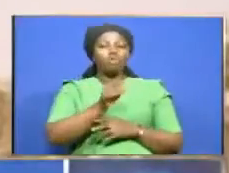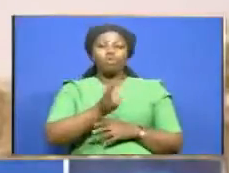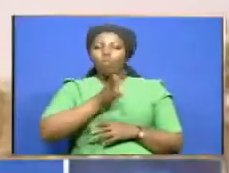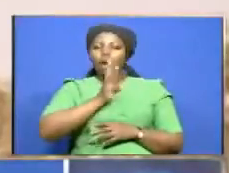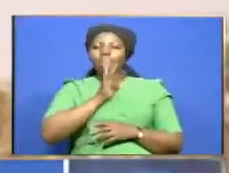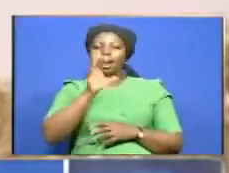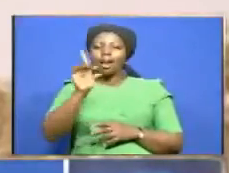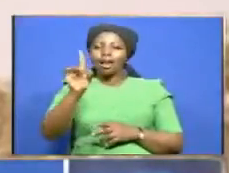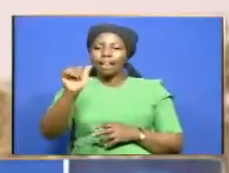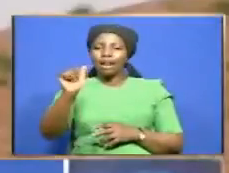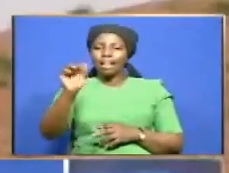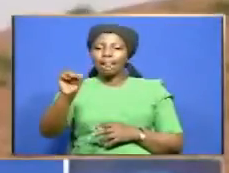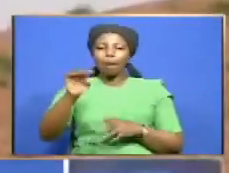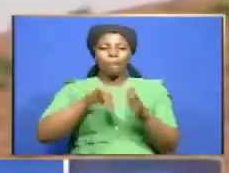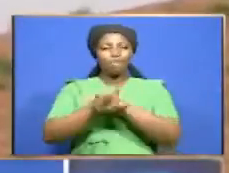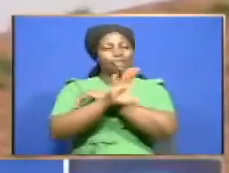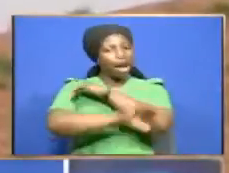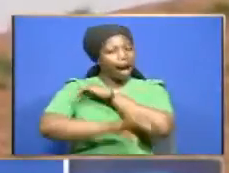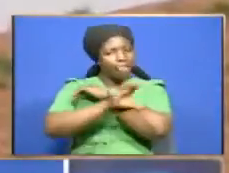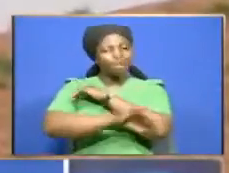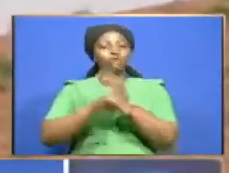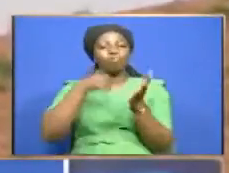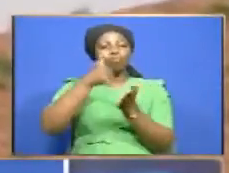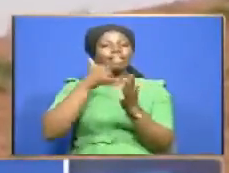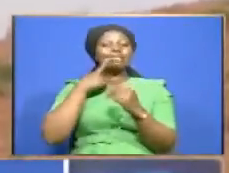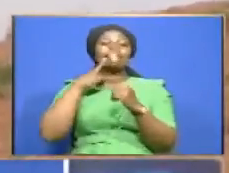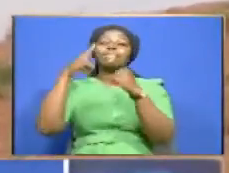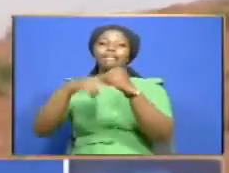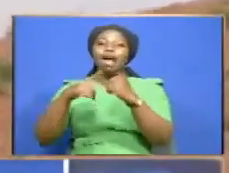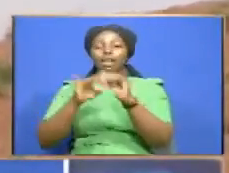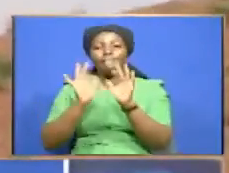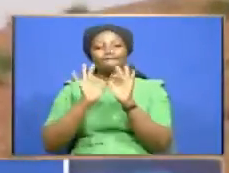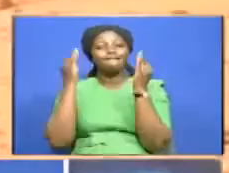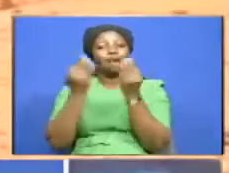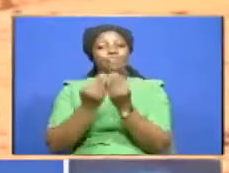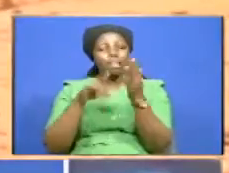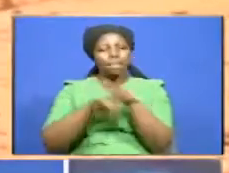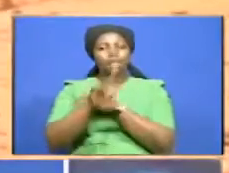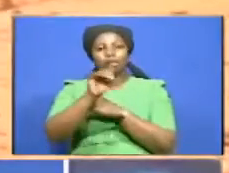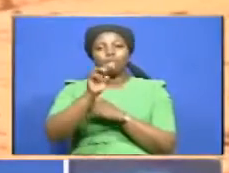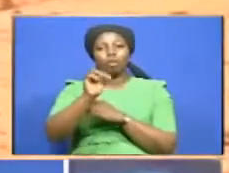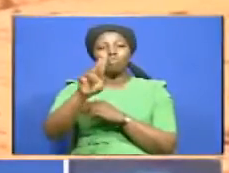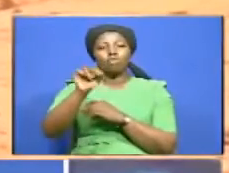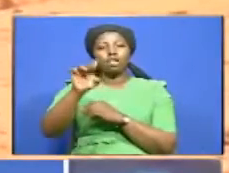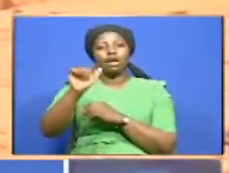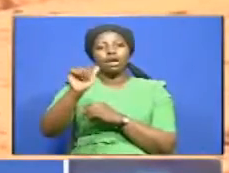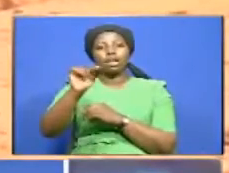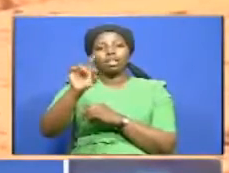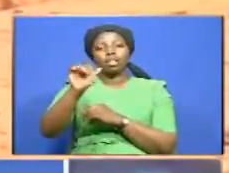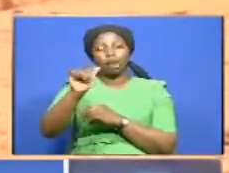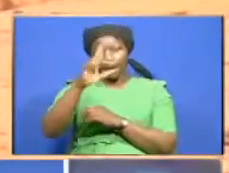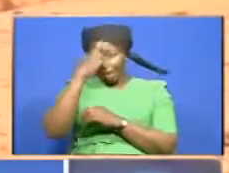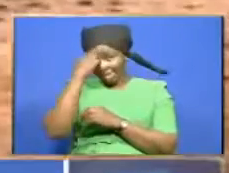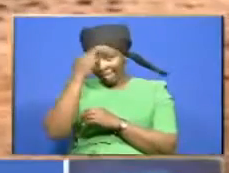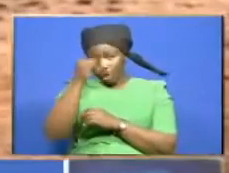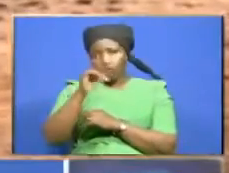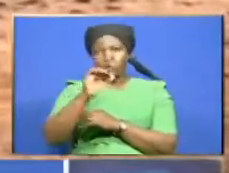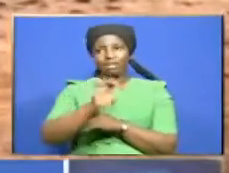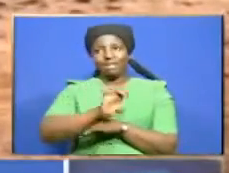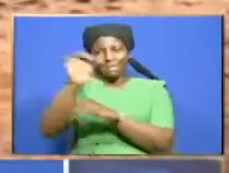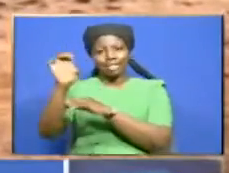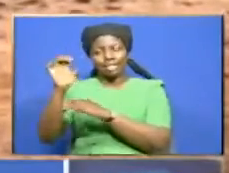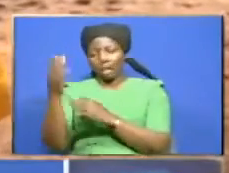kote nchini ni pamoja na familia 600 katika kijiji cha Olmunanda huko Narok Mashariki, ambazo hivi